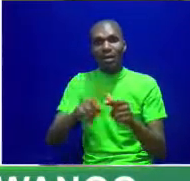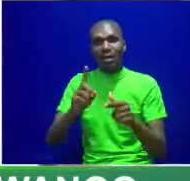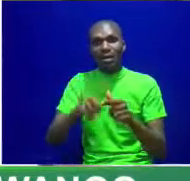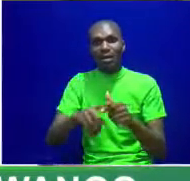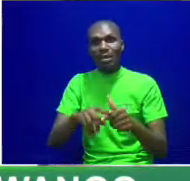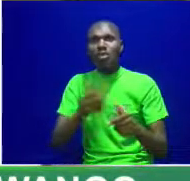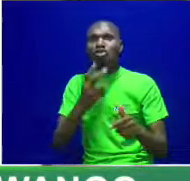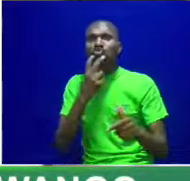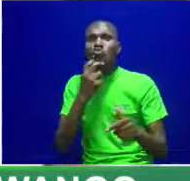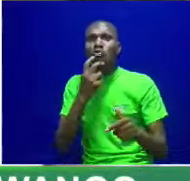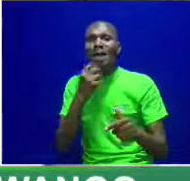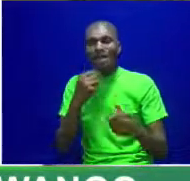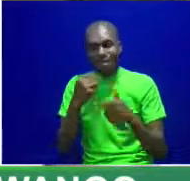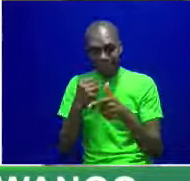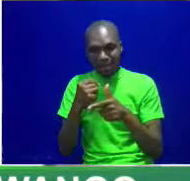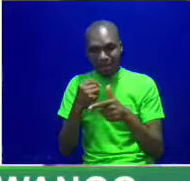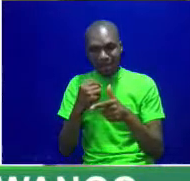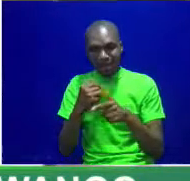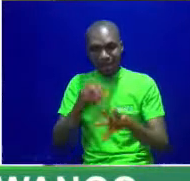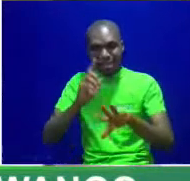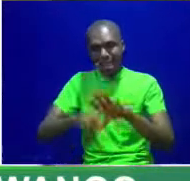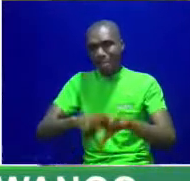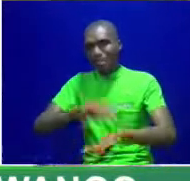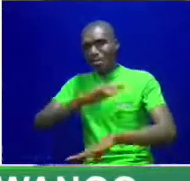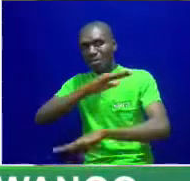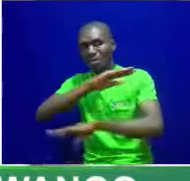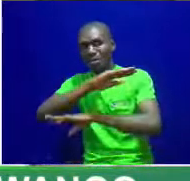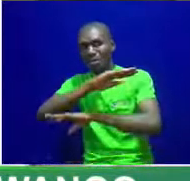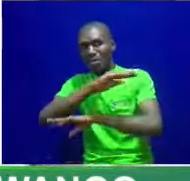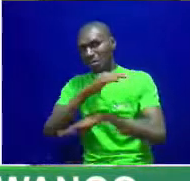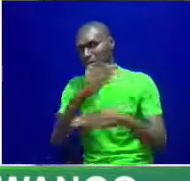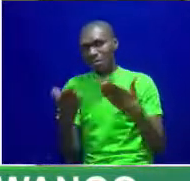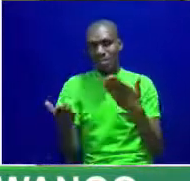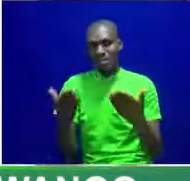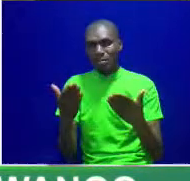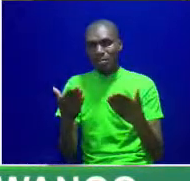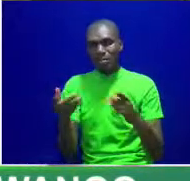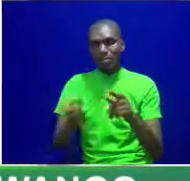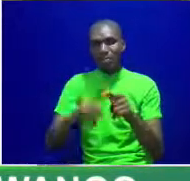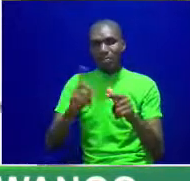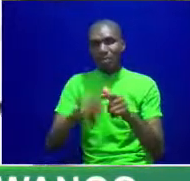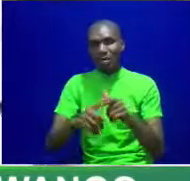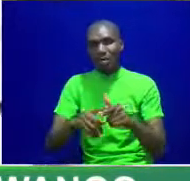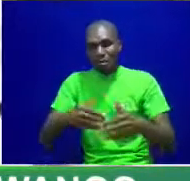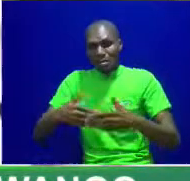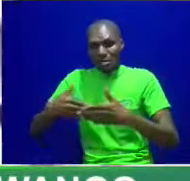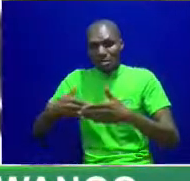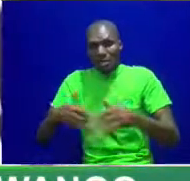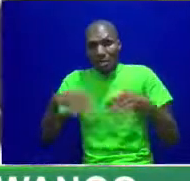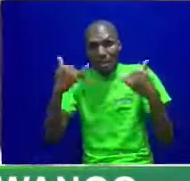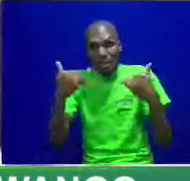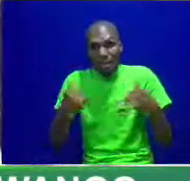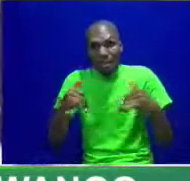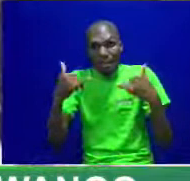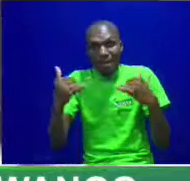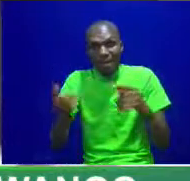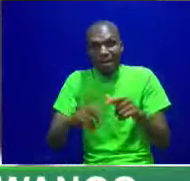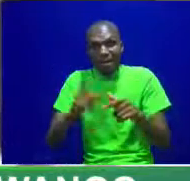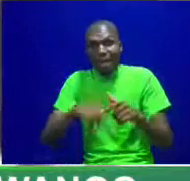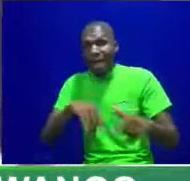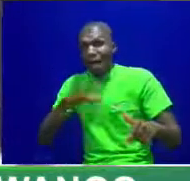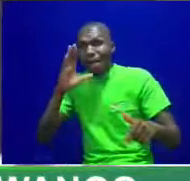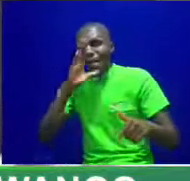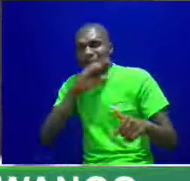chumai. Saa ya jioni, hivi. Mtoto akapotea alikuwa anacheza na watoto wengine. Sasa